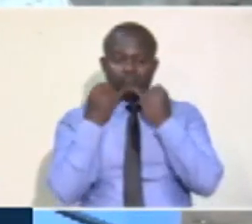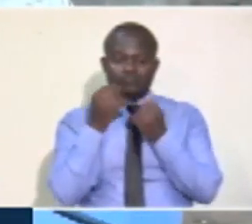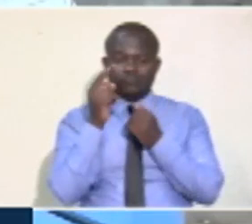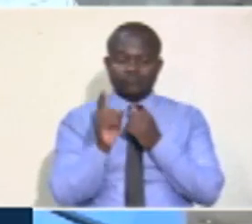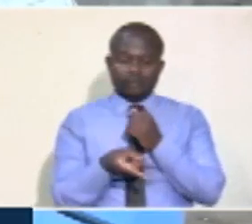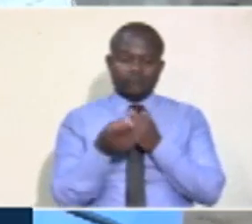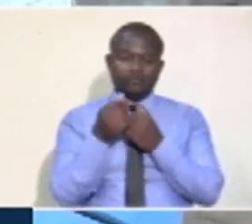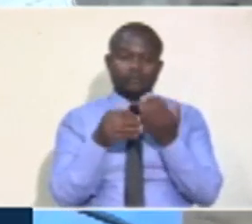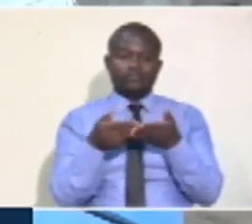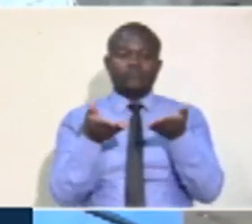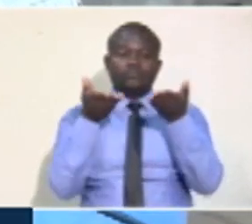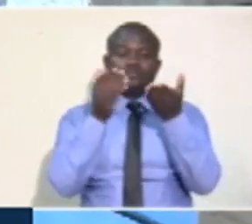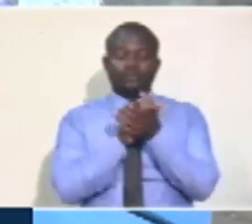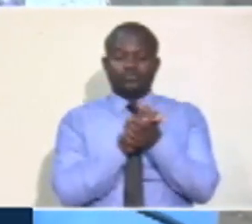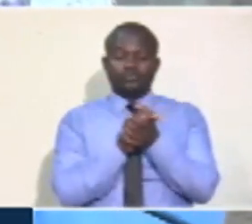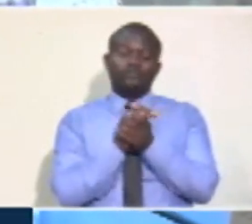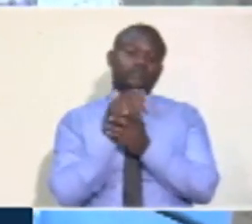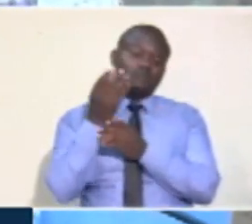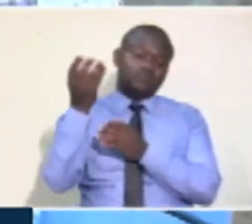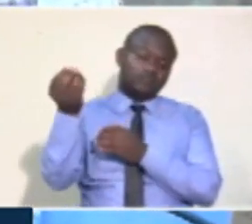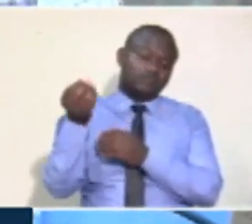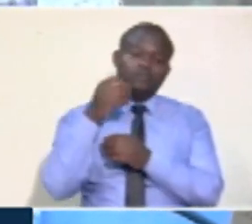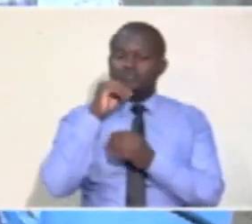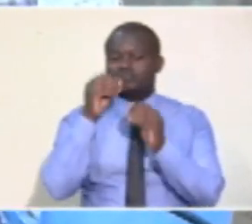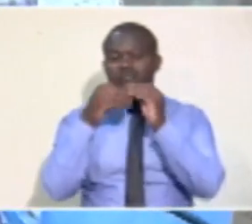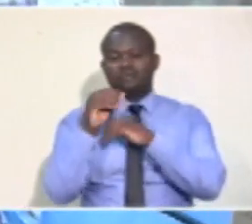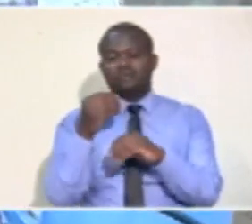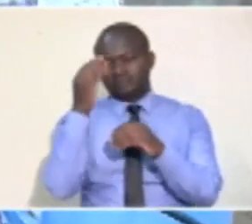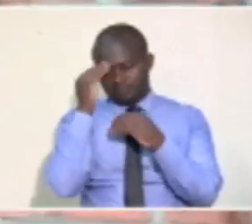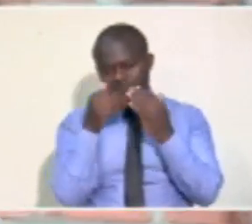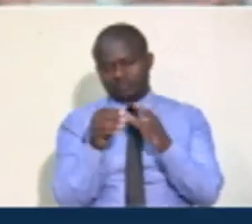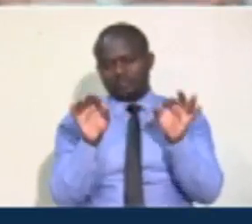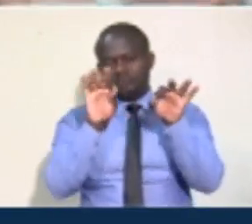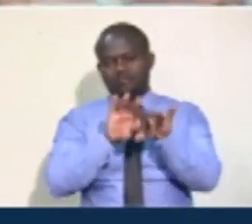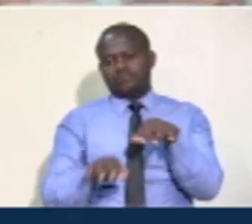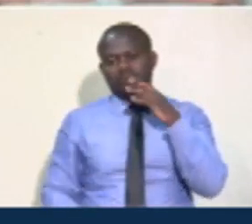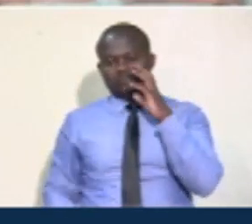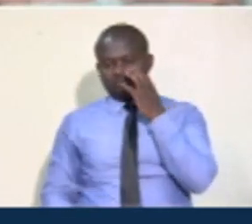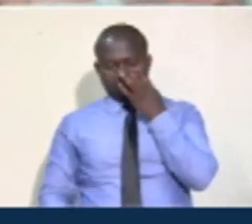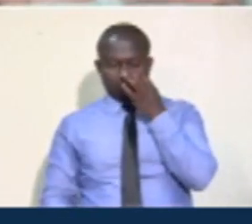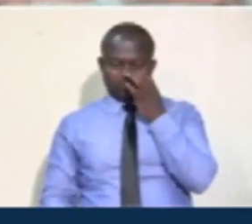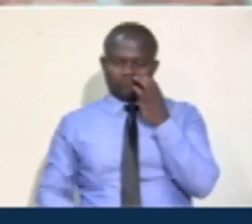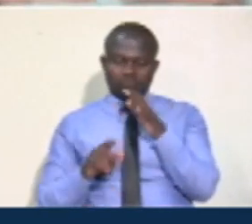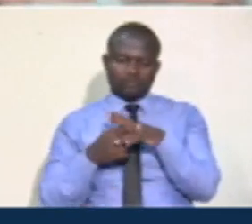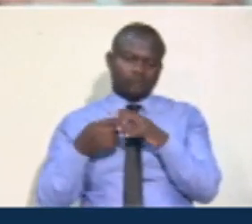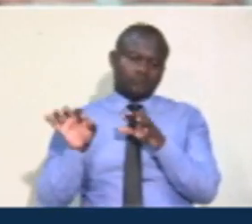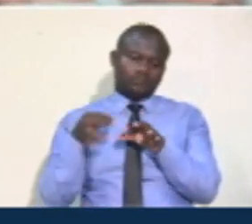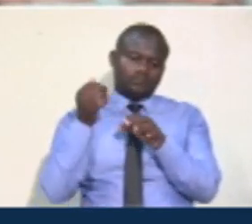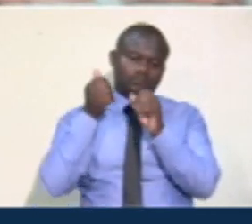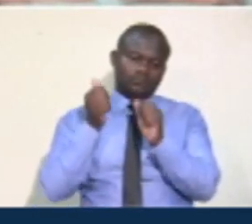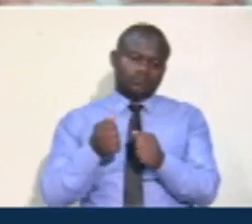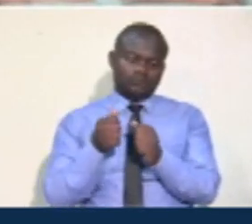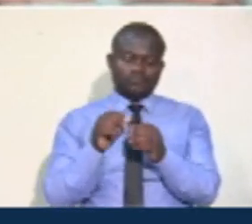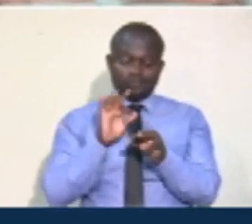twamugira uti amafuta yarazamutse agahita agenda nyine tugurisha kubera ibiciro uhereye ku sombe ugahera ku